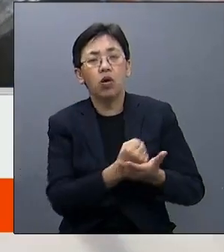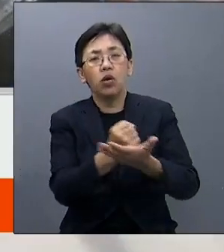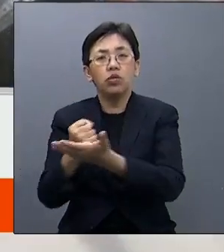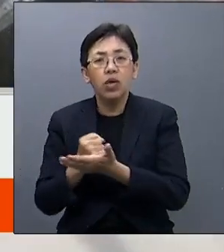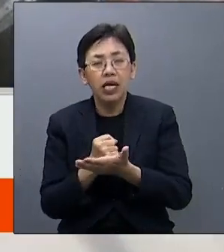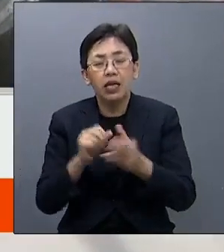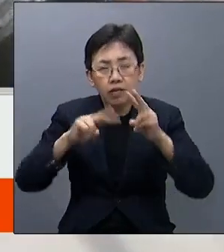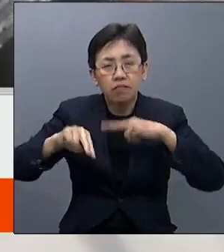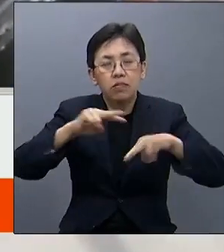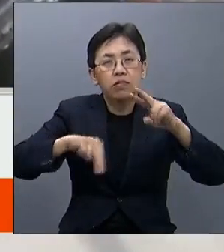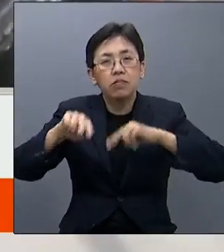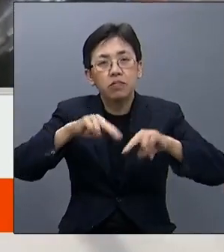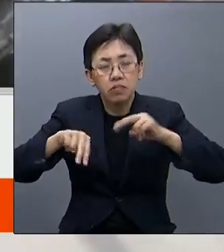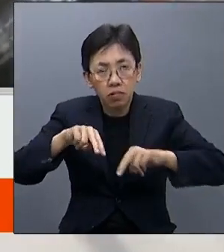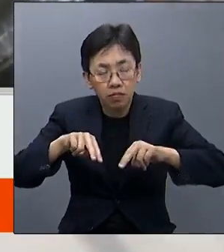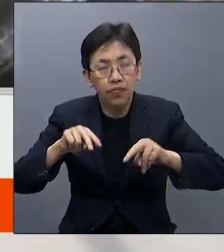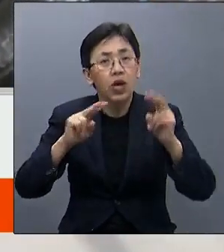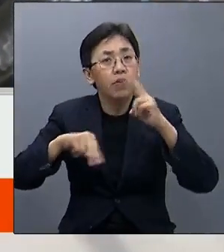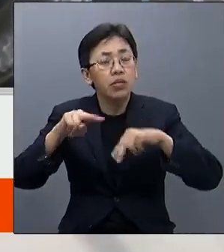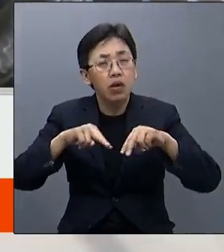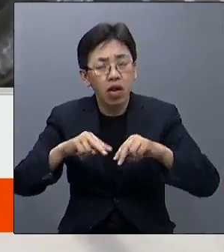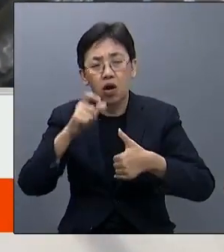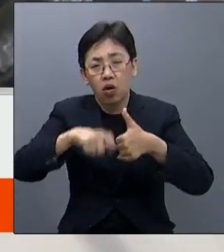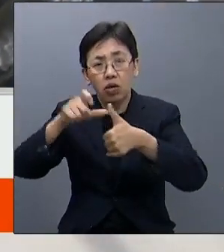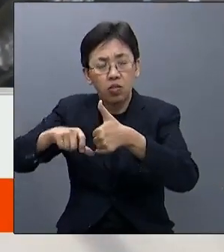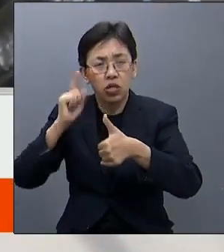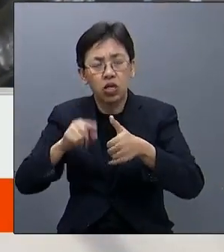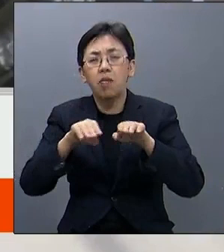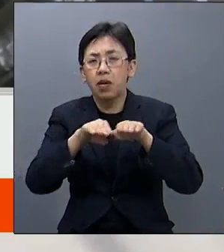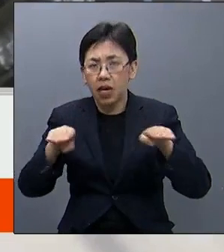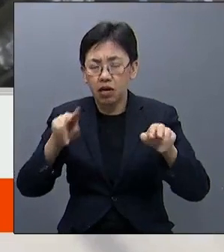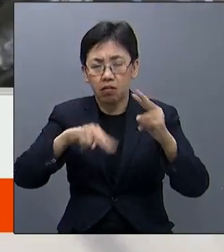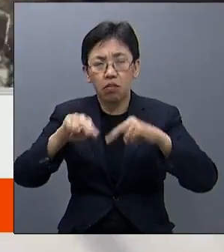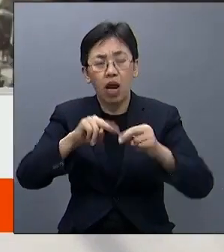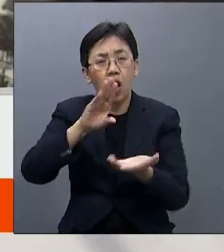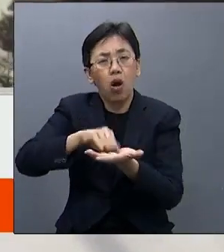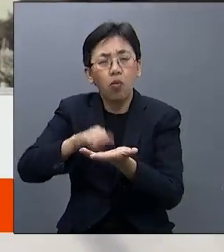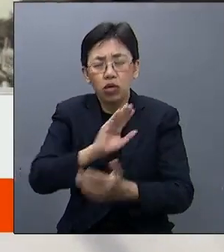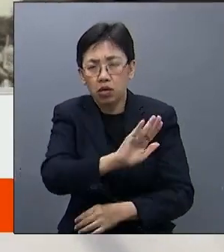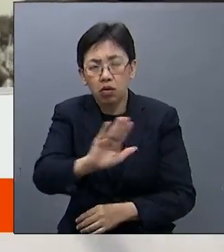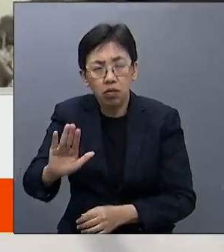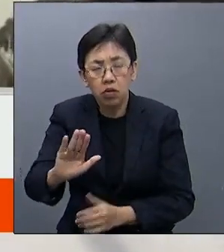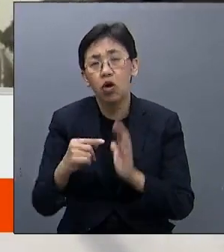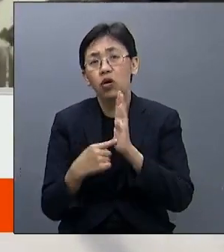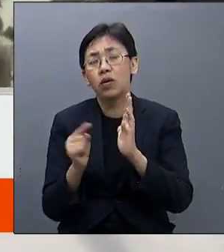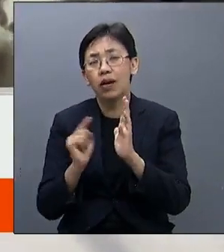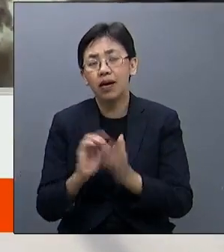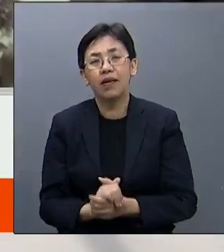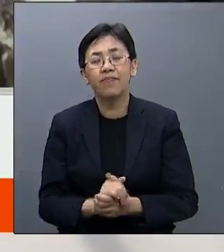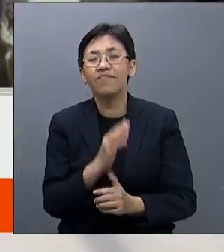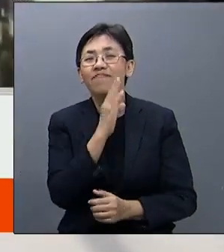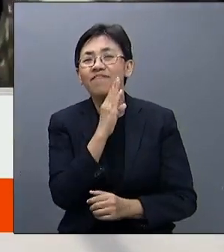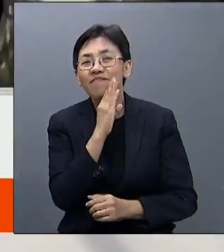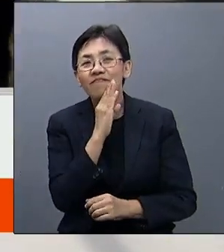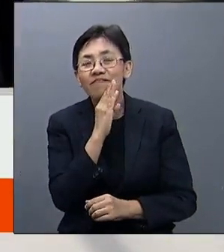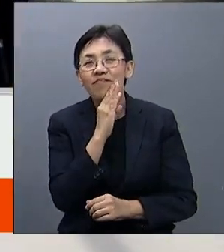การแล้วก็ตรวจสอบแล้วก็บอกว่าทุกคนต้องมีมาตรฐานการควบคุมการดูแลนะครับตั้งแต่เรื่องว่าก่อนจะจัดเก็บเนี่ยต้